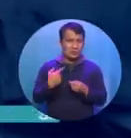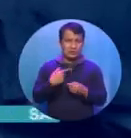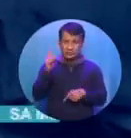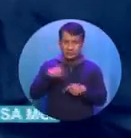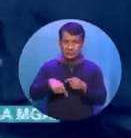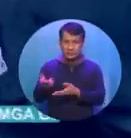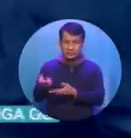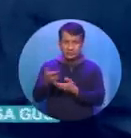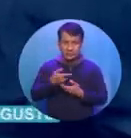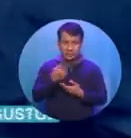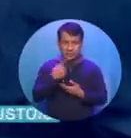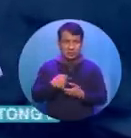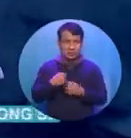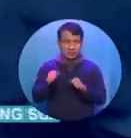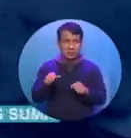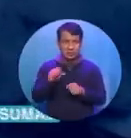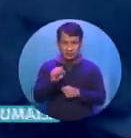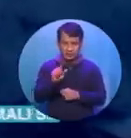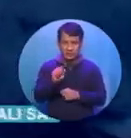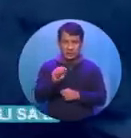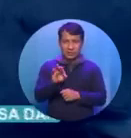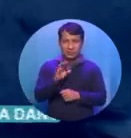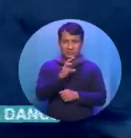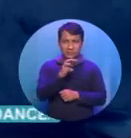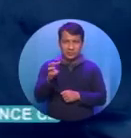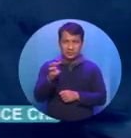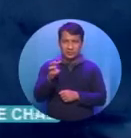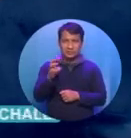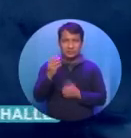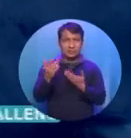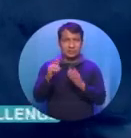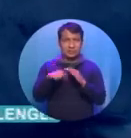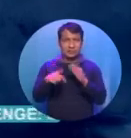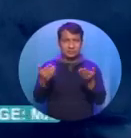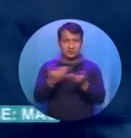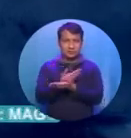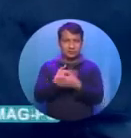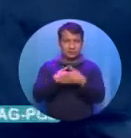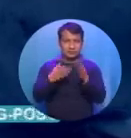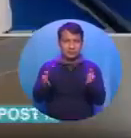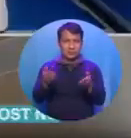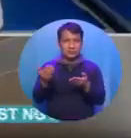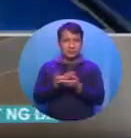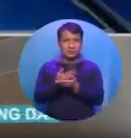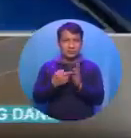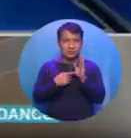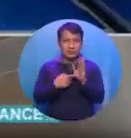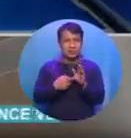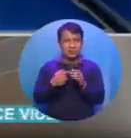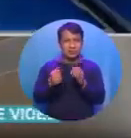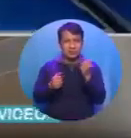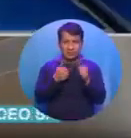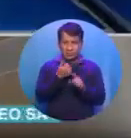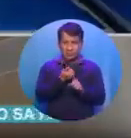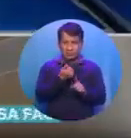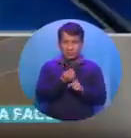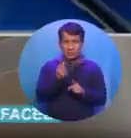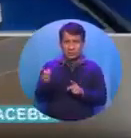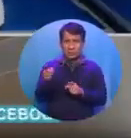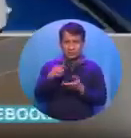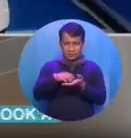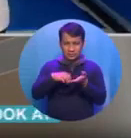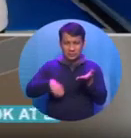pa. Pero hindi pa naka-satellite, 600 pesos lang ang bagong box sa pinakamalapit niyong dealer. Automatic 100 peso discount kapag